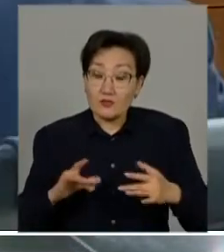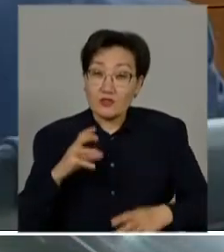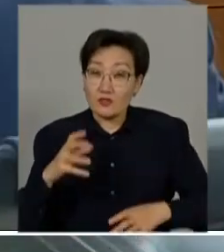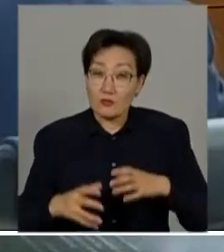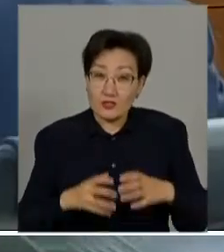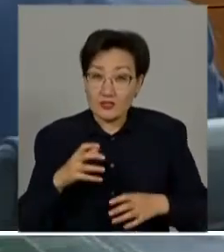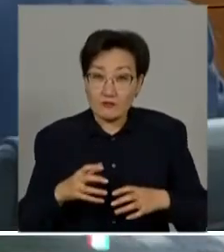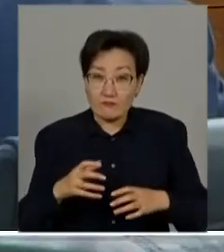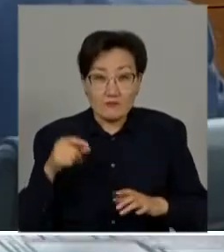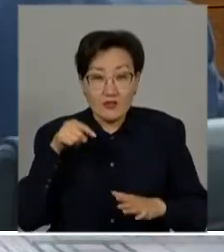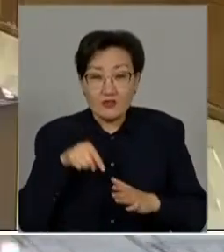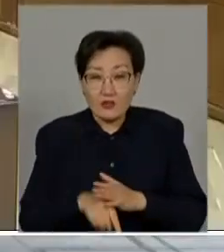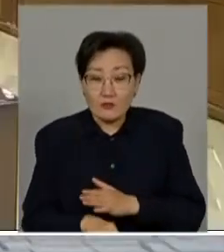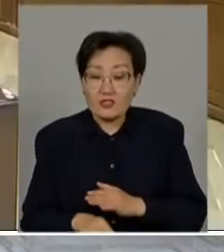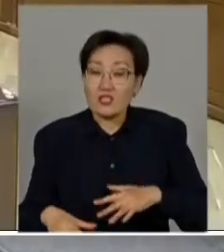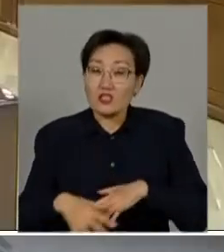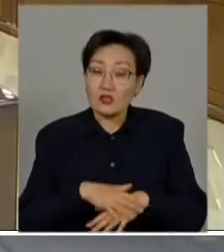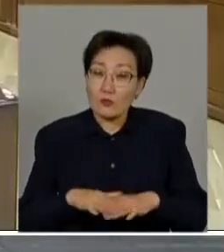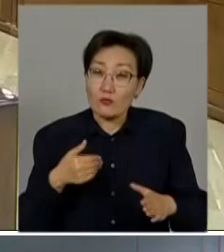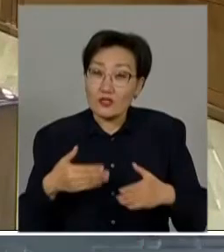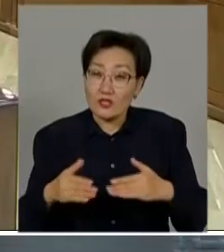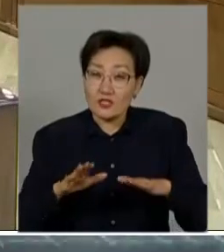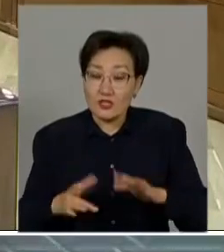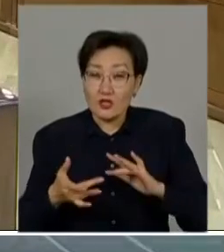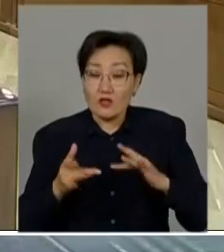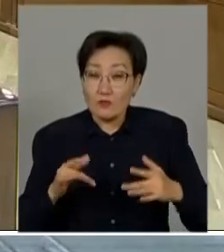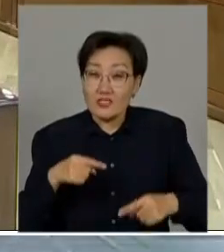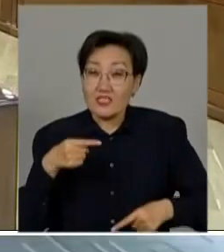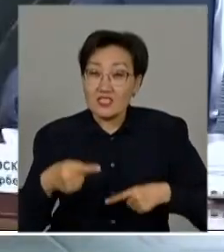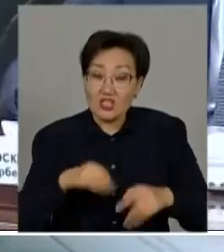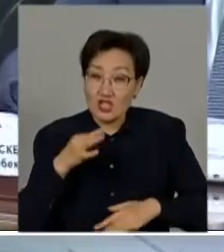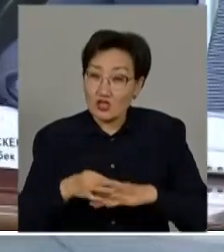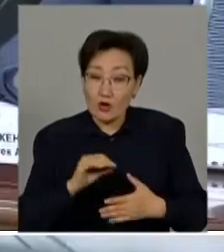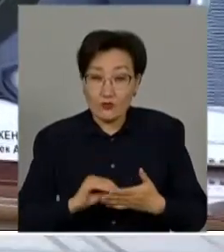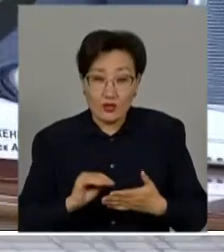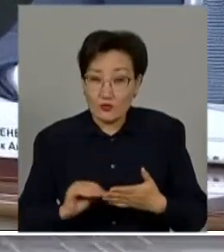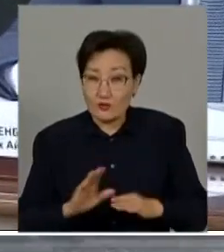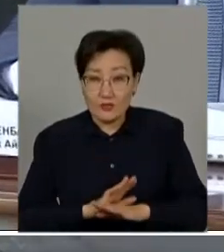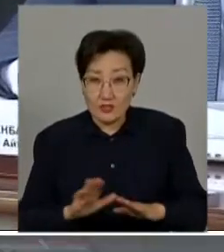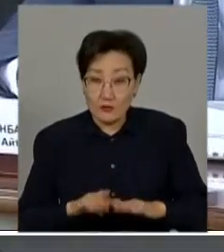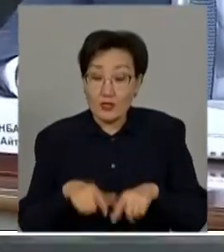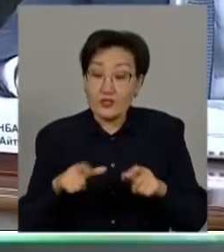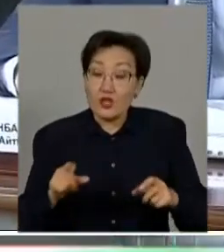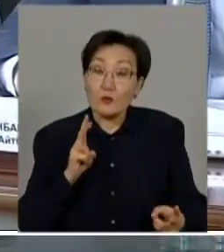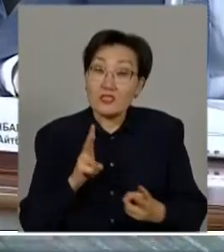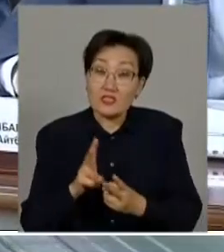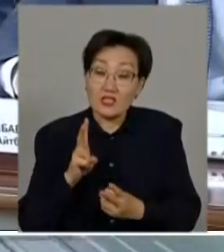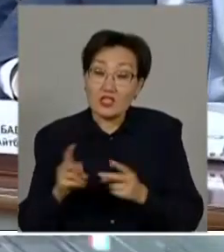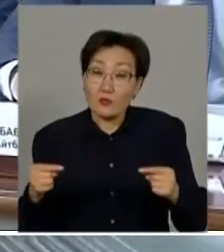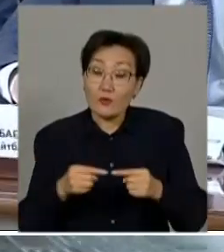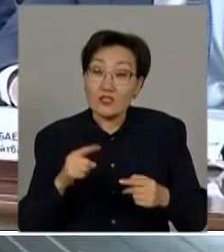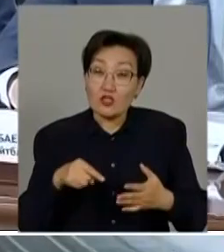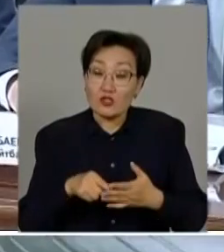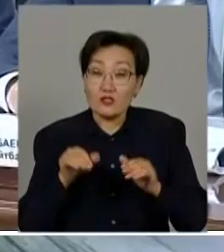әуес болмаңдар деді. Халықпен байланыс орнату тек әлеуметтік желіде жауап жазумен шектелмесін. Тұрғындармен кездесіп, нақты